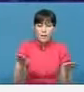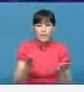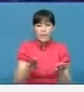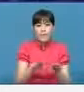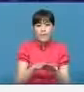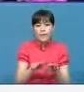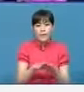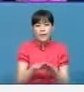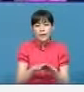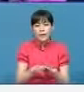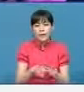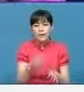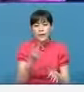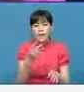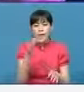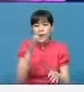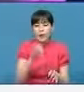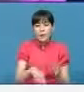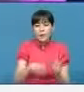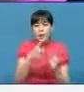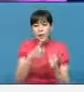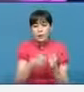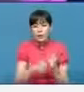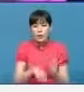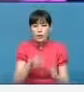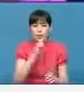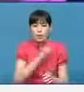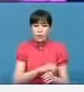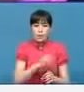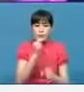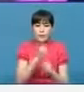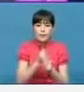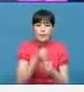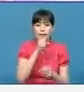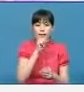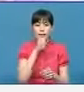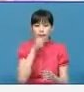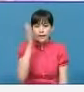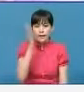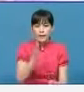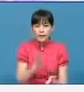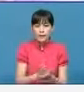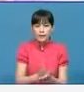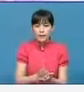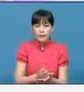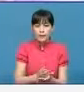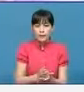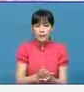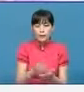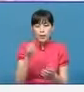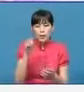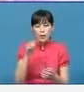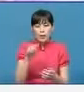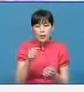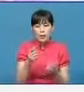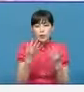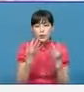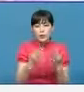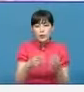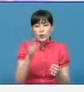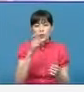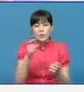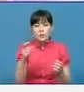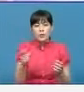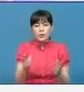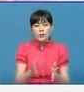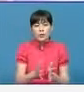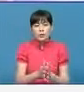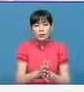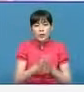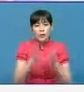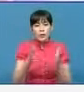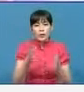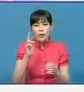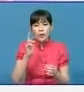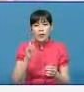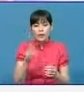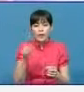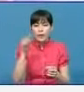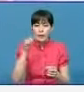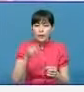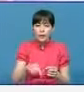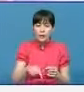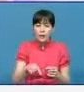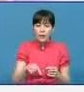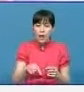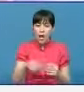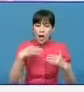бағаланатын 2600-ге жоқ тыл ардагерлері бар. Соғыс адамзаттың ең үлкен қателігі, алайда басқа